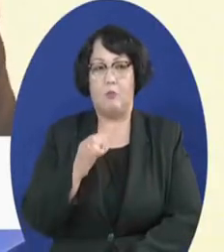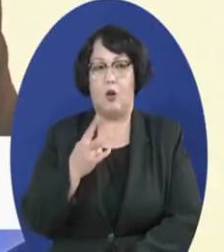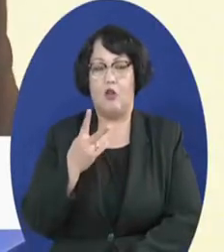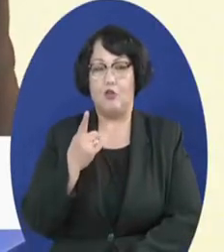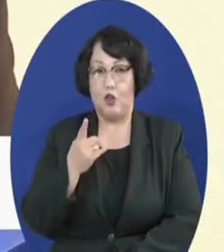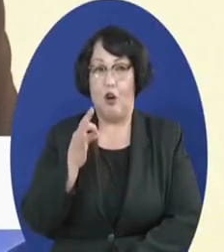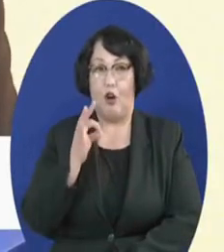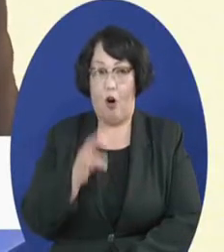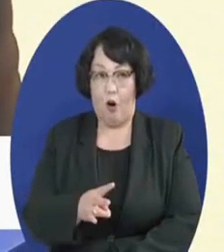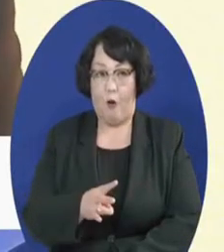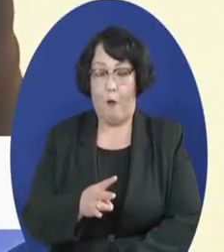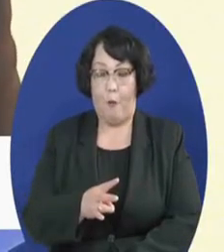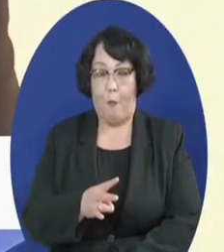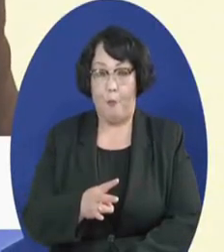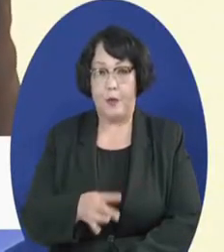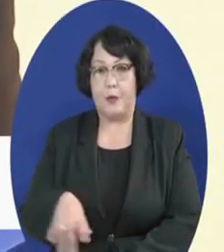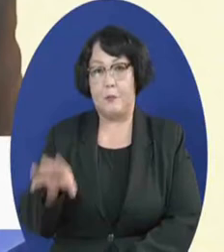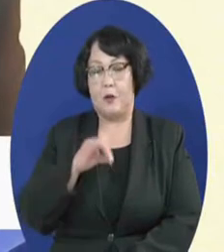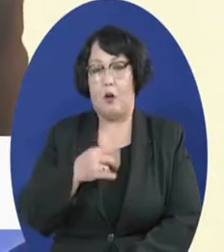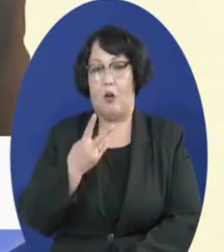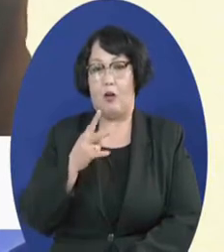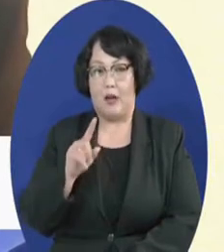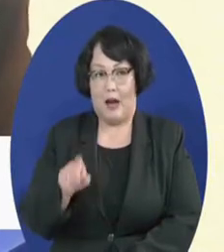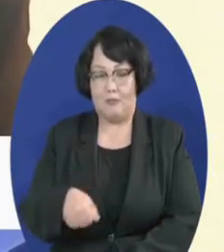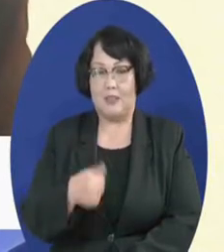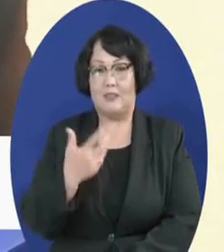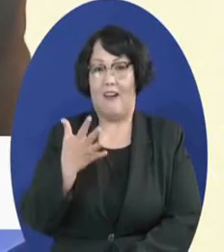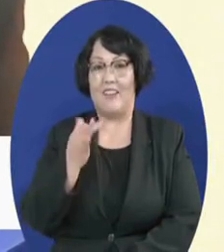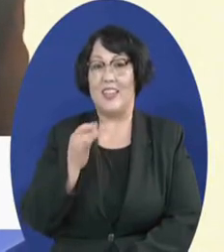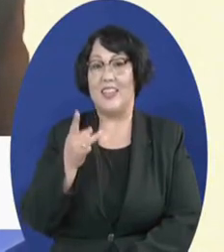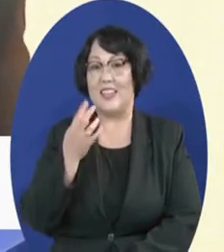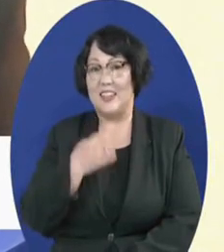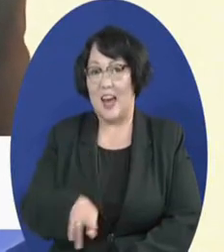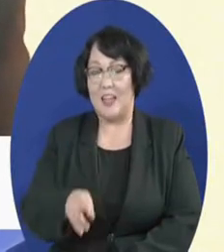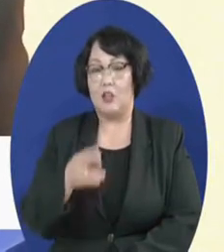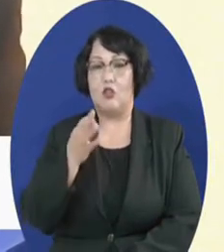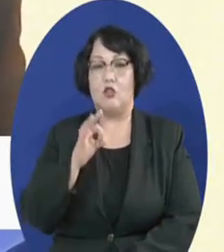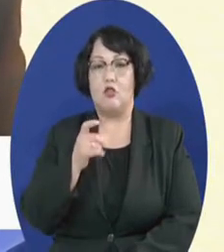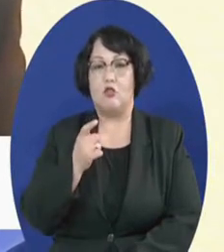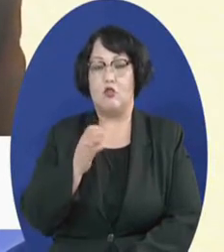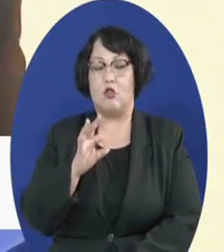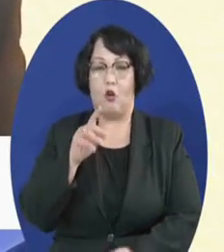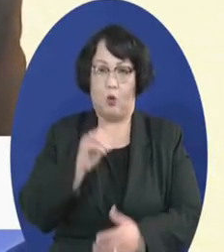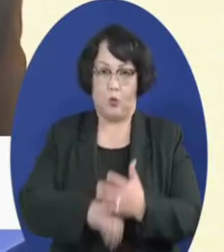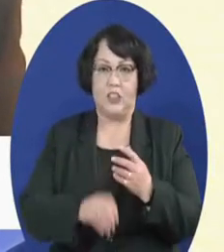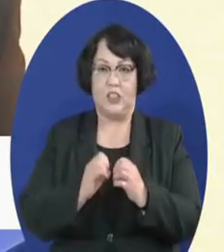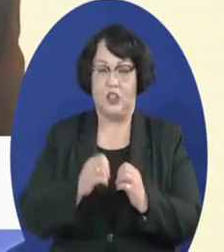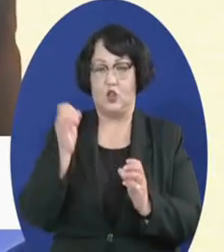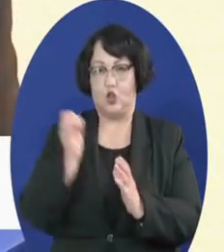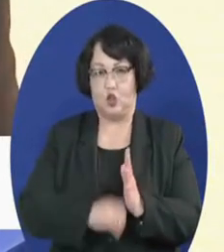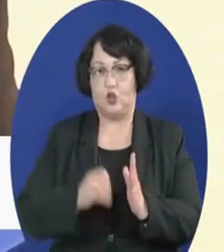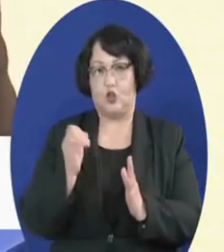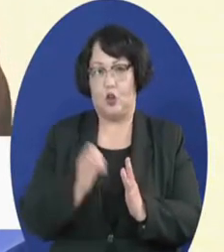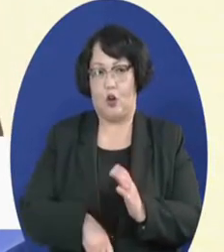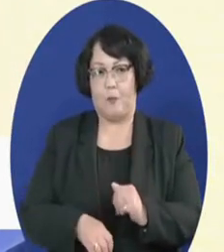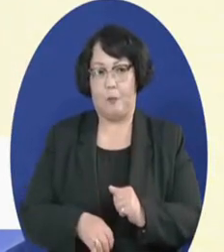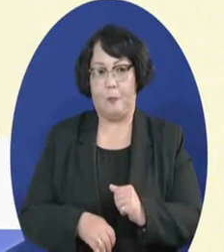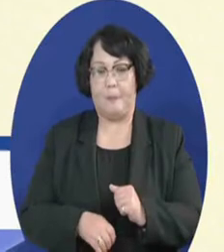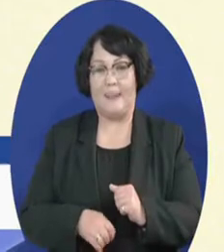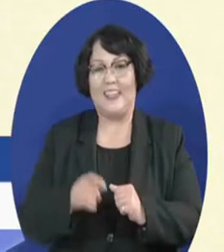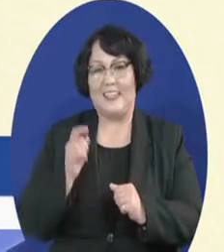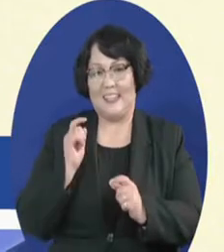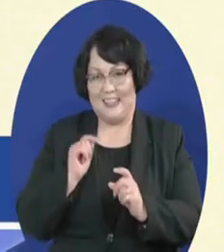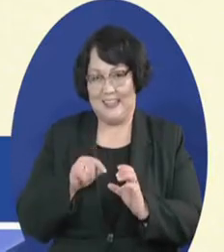2021 он буюу энэ онд бол бид нар 2.5 их найд төгрөний хөрөнгө оруулалт хийх ёстой. 2.5 их найд.